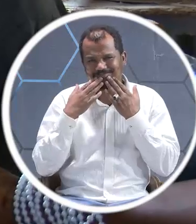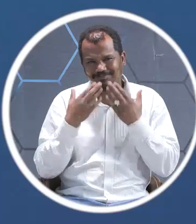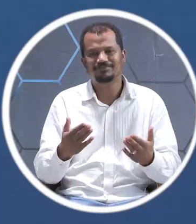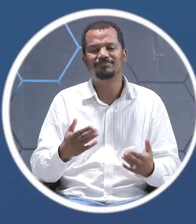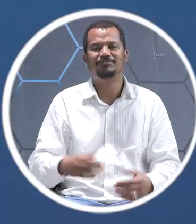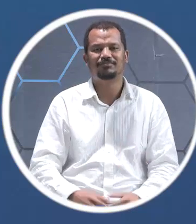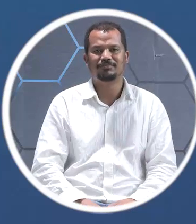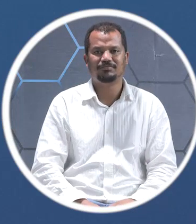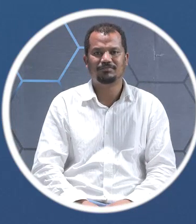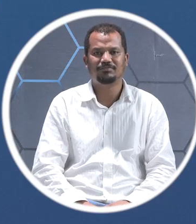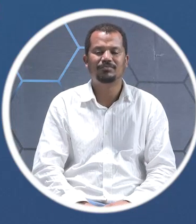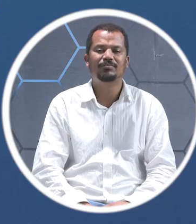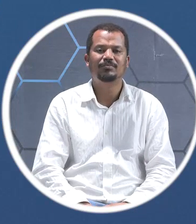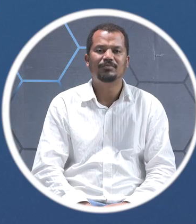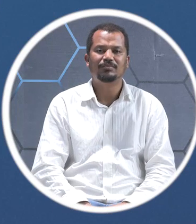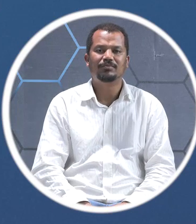مسکن